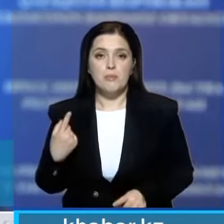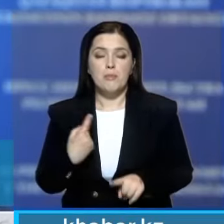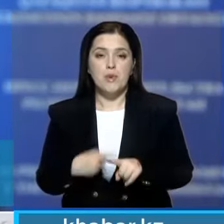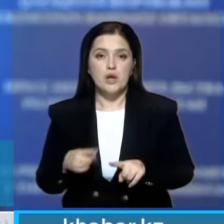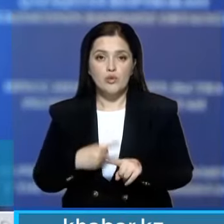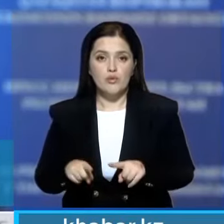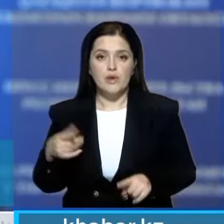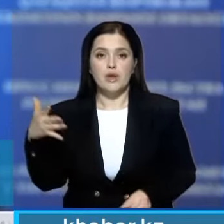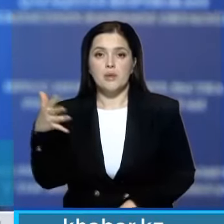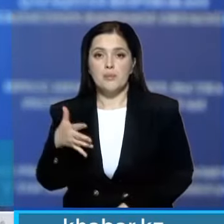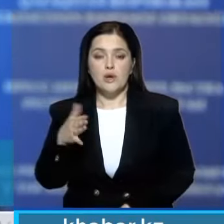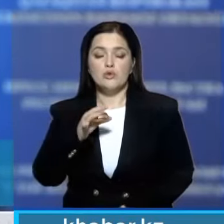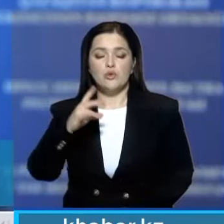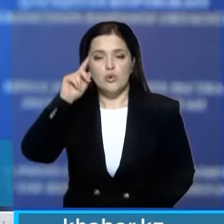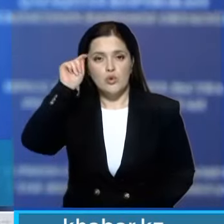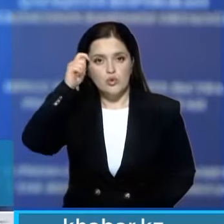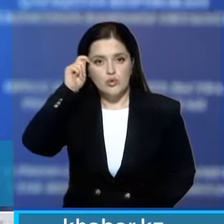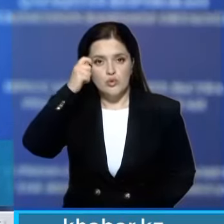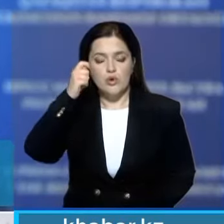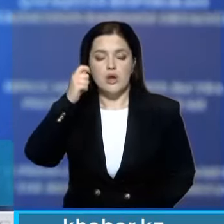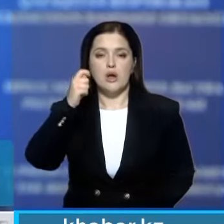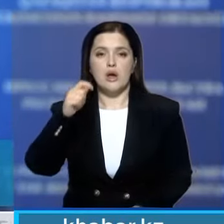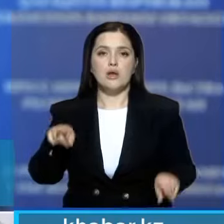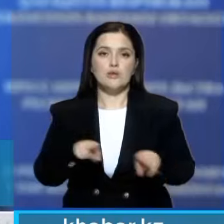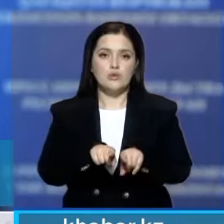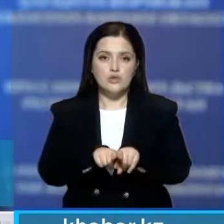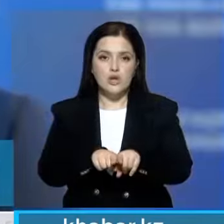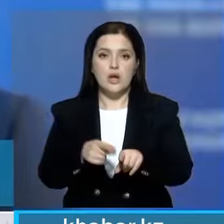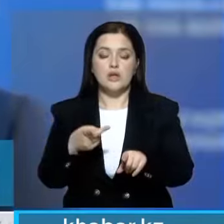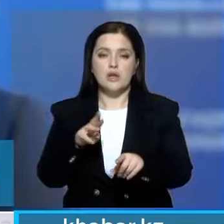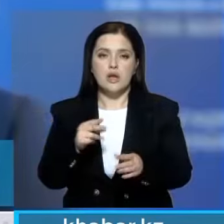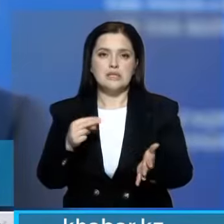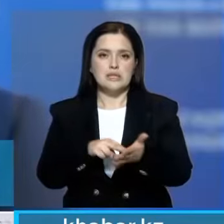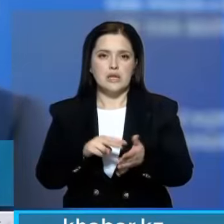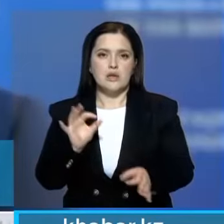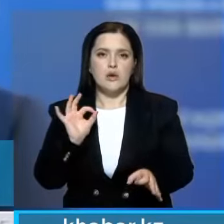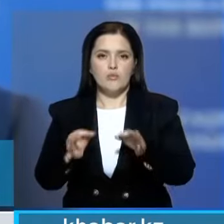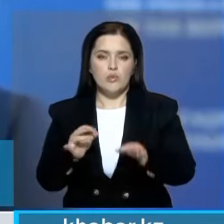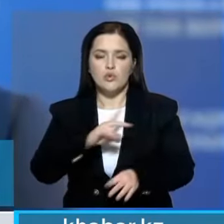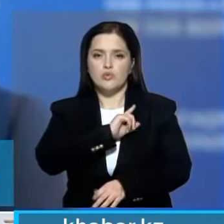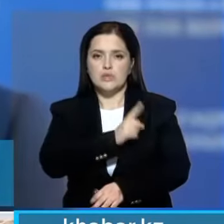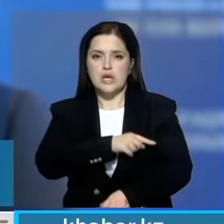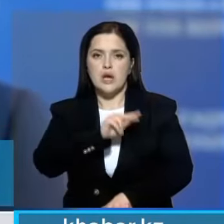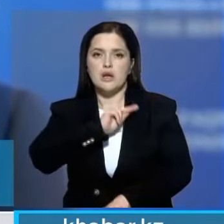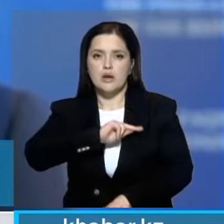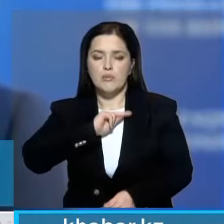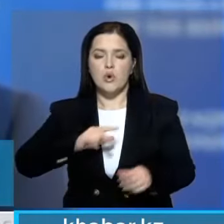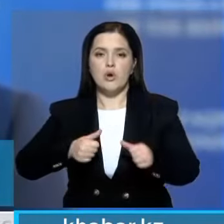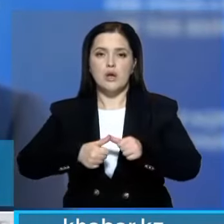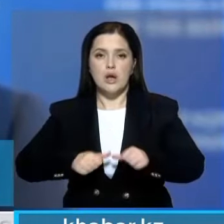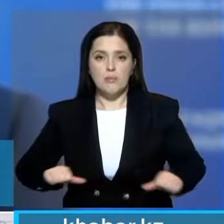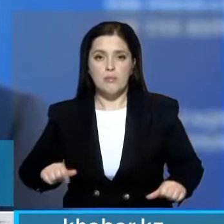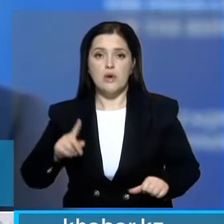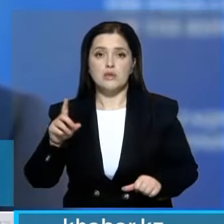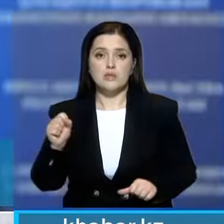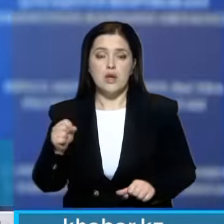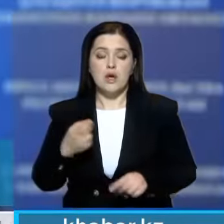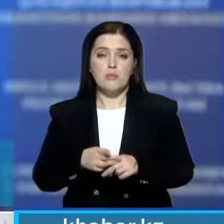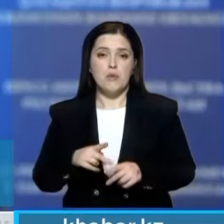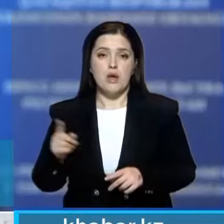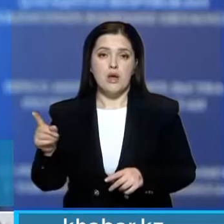5.000 тонн лука также для стабилизации цен усилена работа региональных комиссий за счёт вовлечения